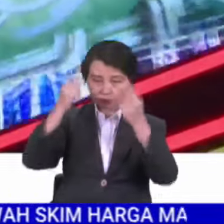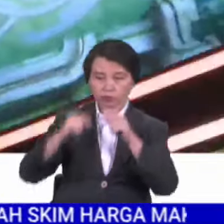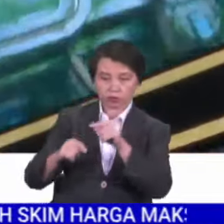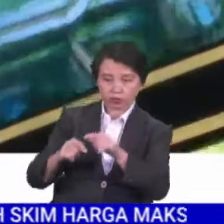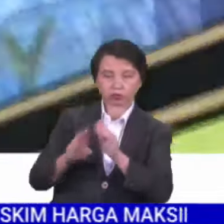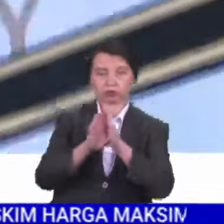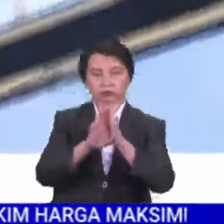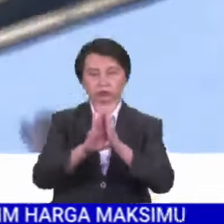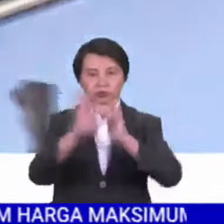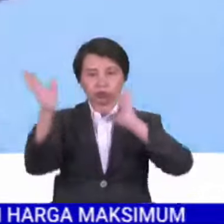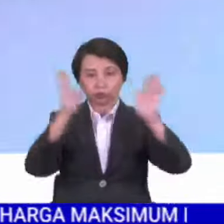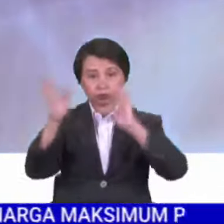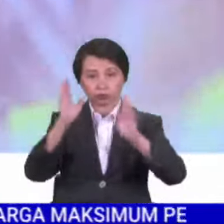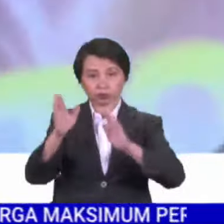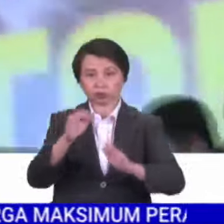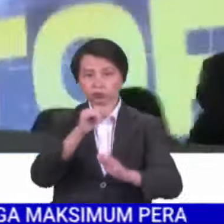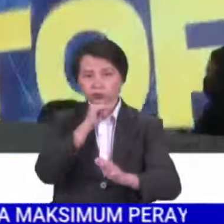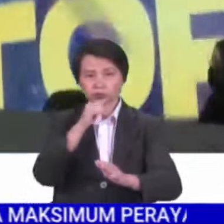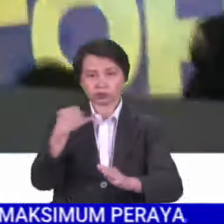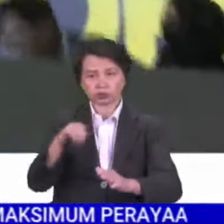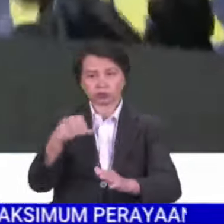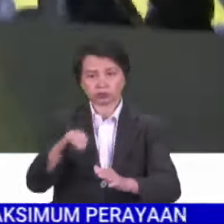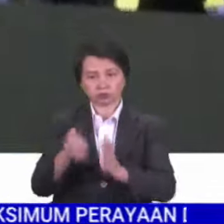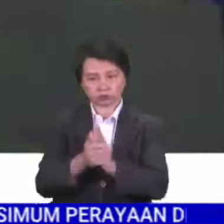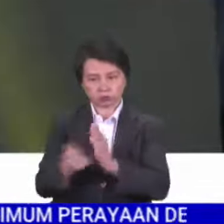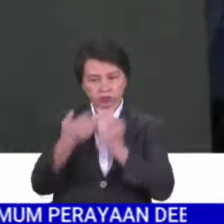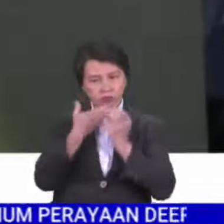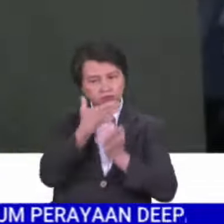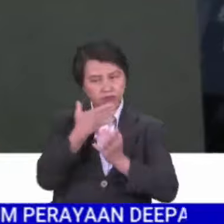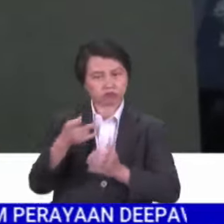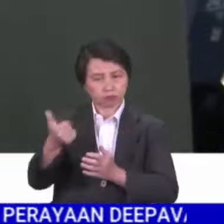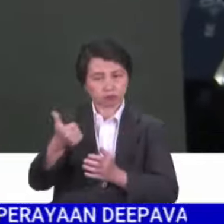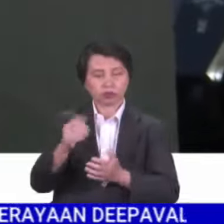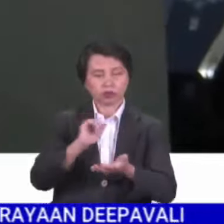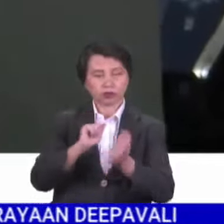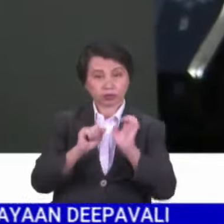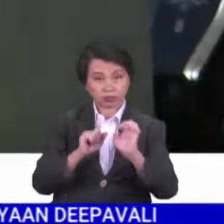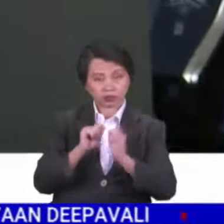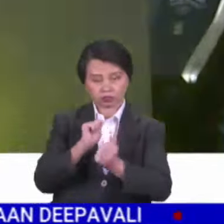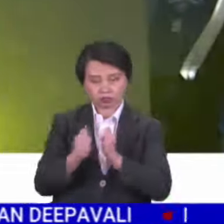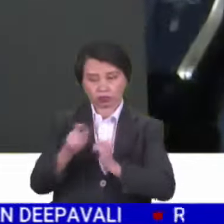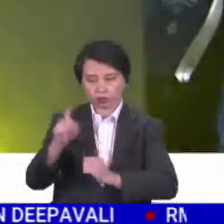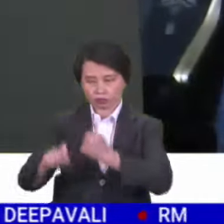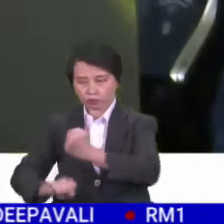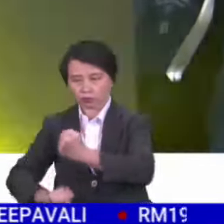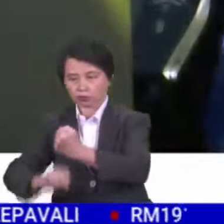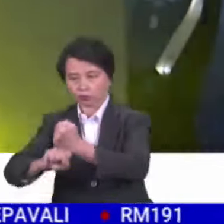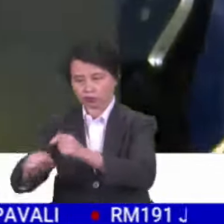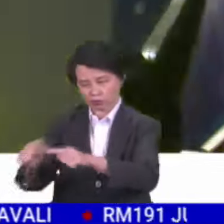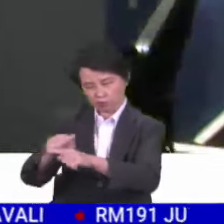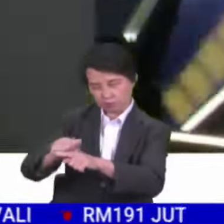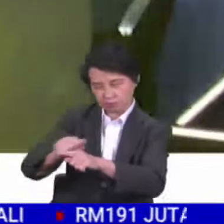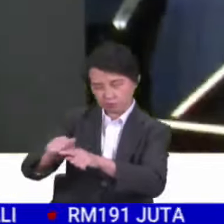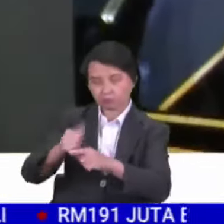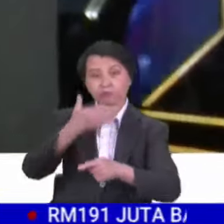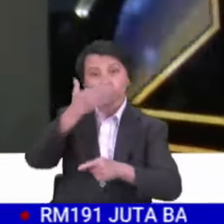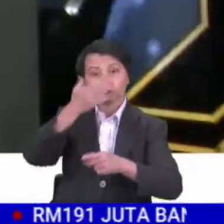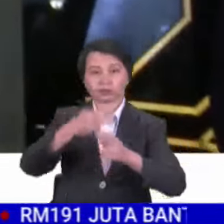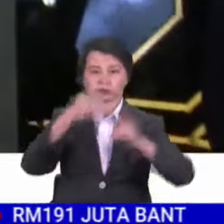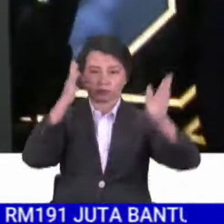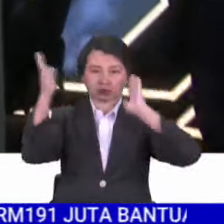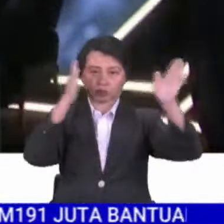adalah bukti negara tidak ketandusan bakat muda dalam arena isukan yang perlu disokong dan digilap bagi mengharumkan